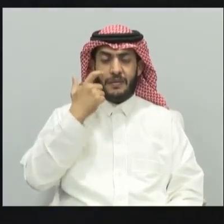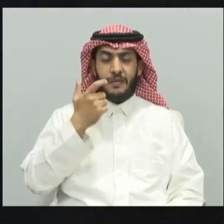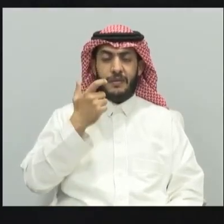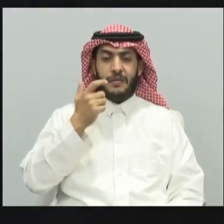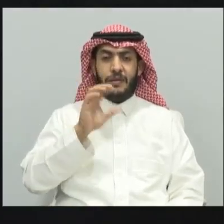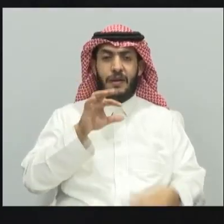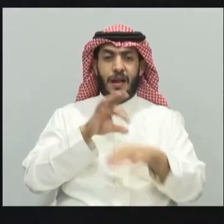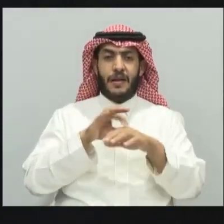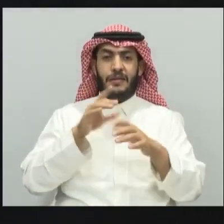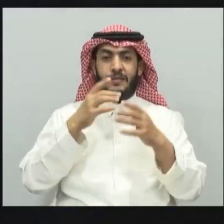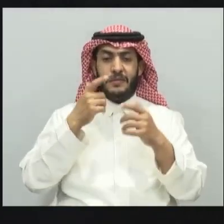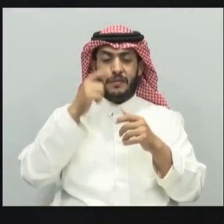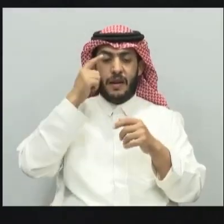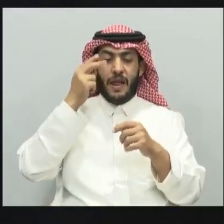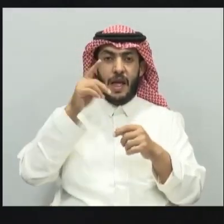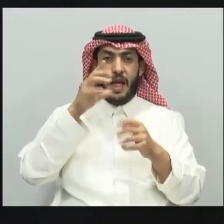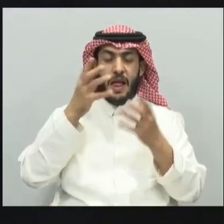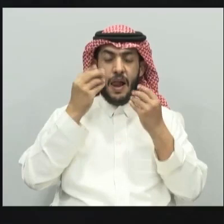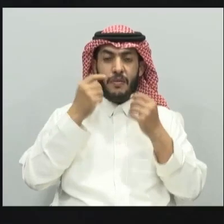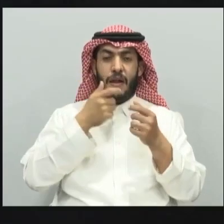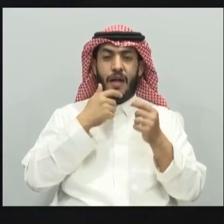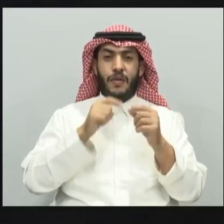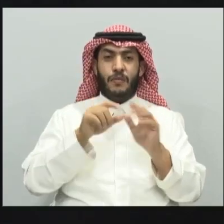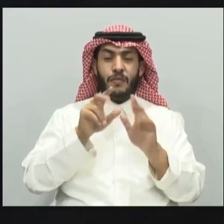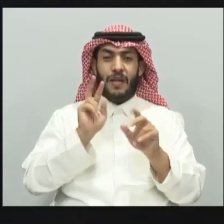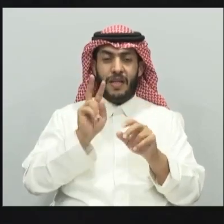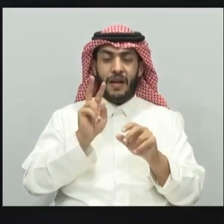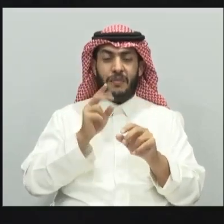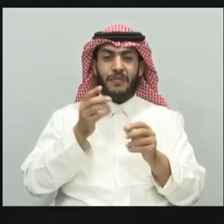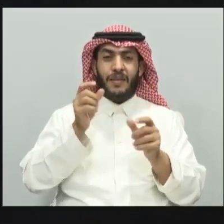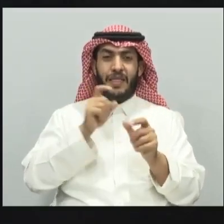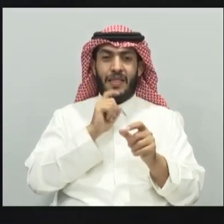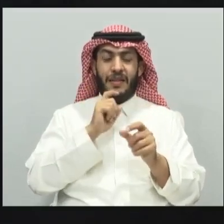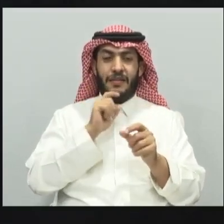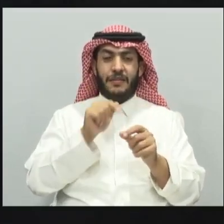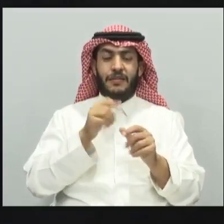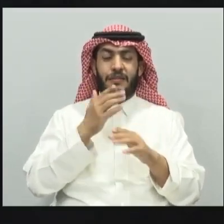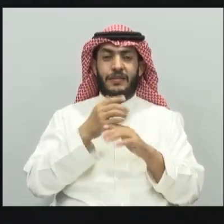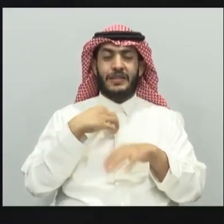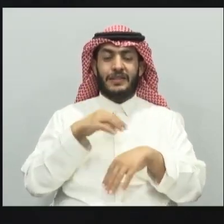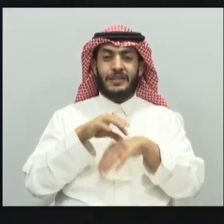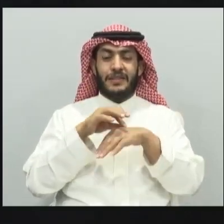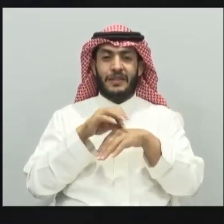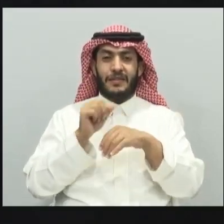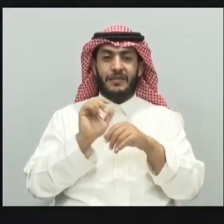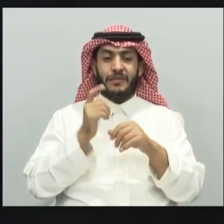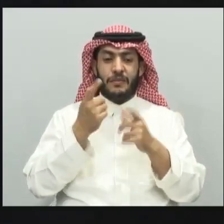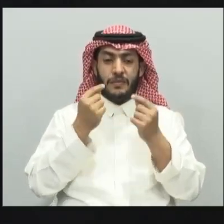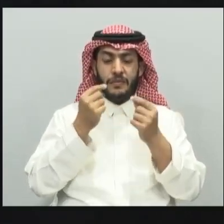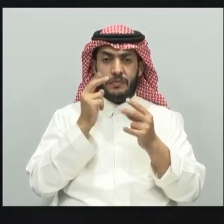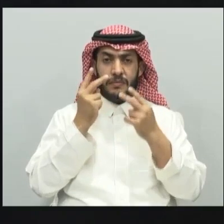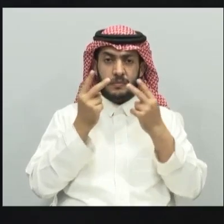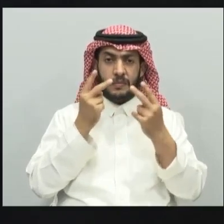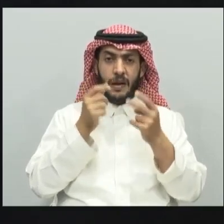وتحذر منها فالعلم بالحديث الموضوع المكتوب او الضعيف هذا يجعل الانسان في تمييز